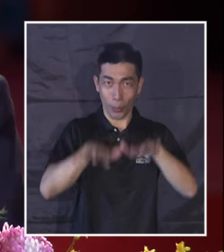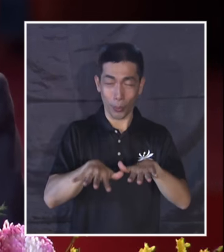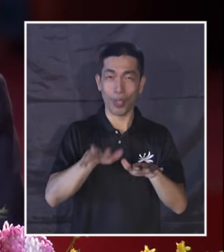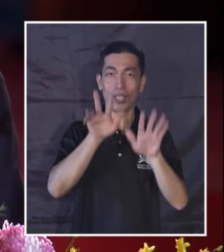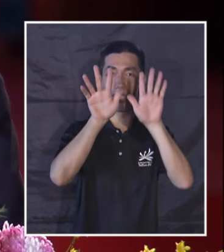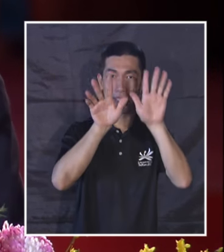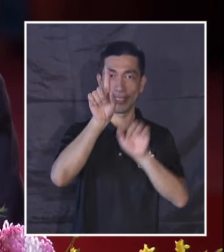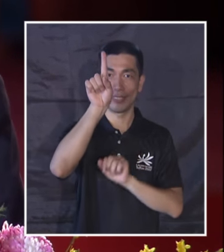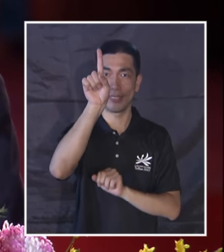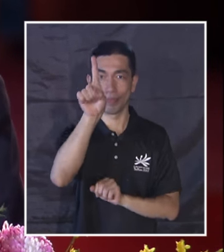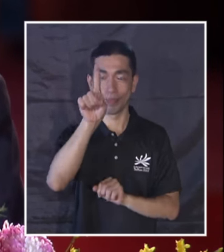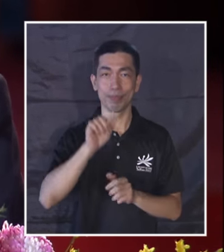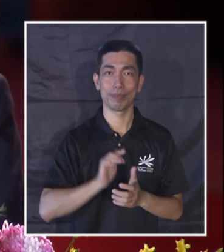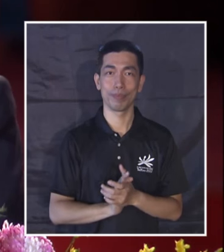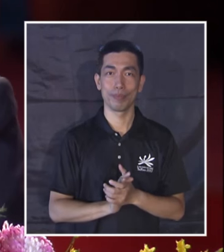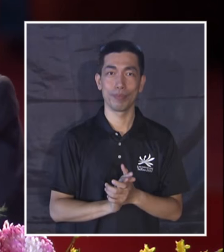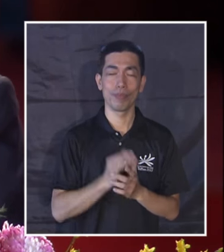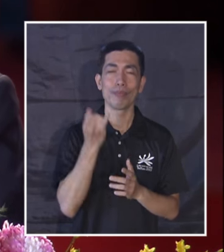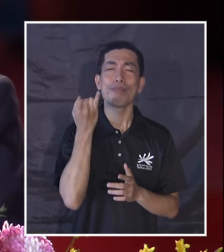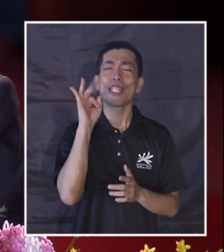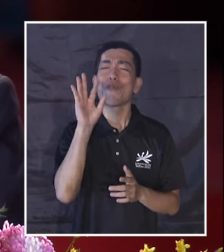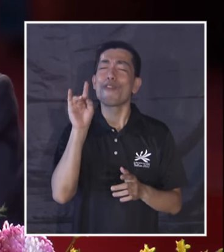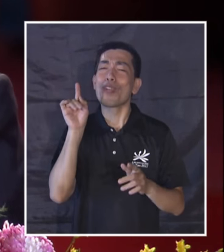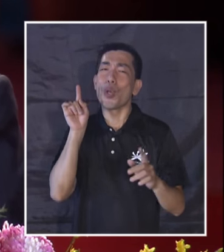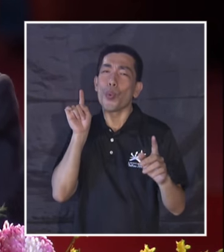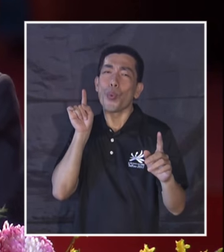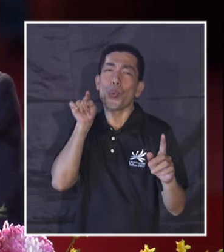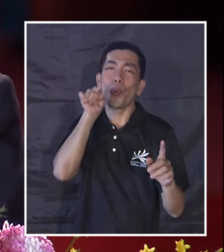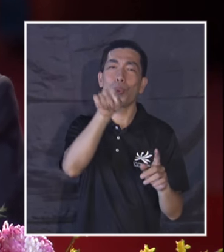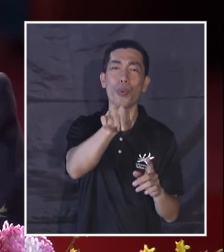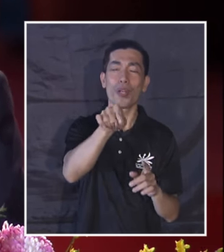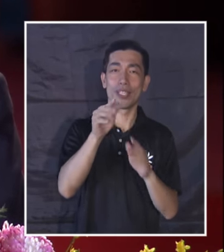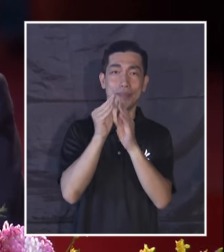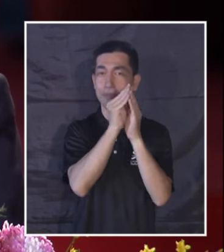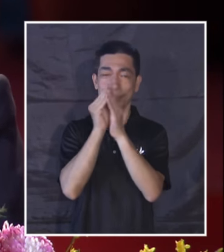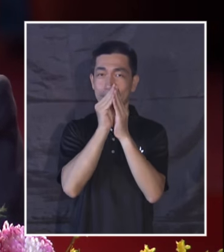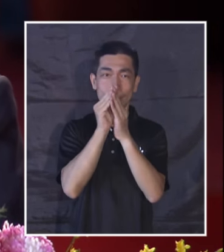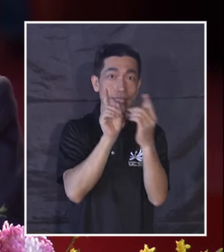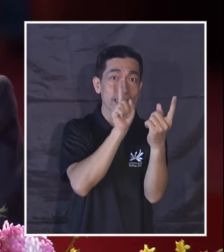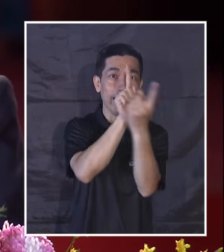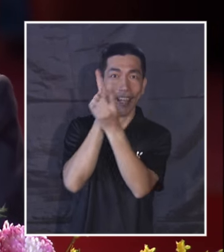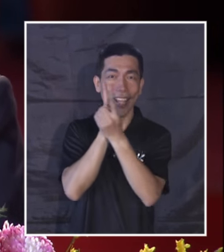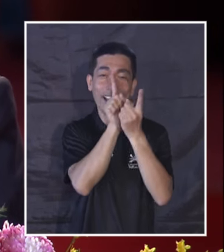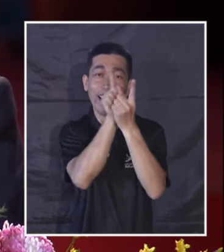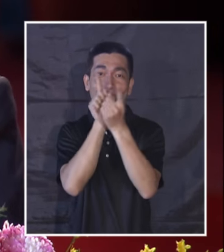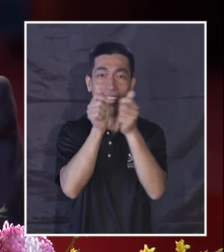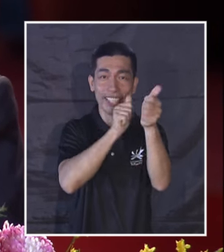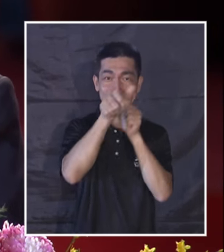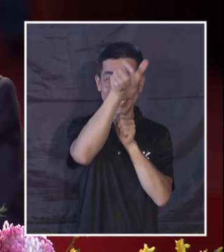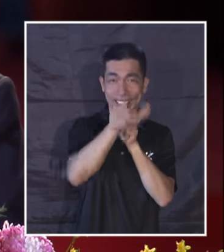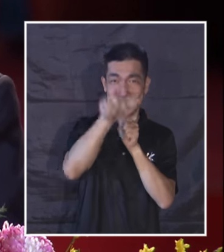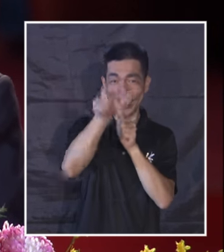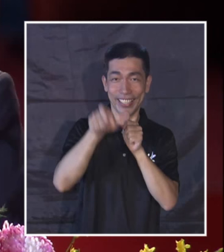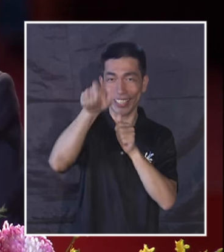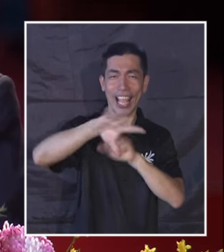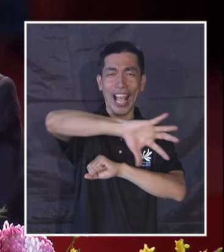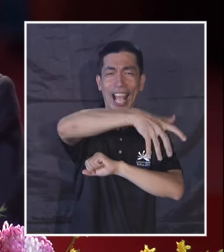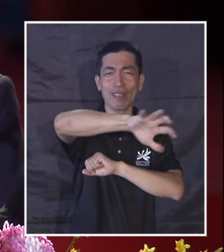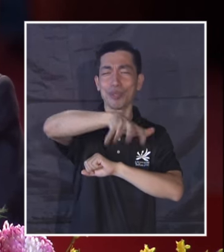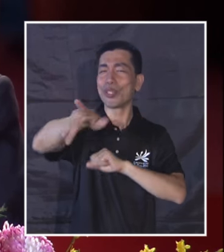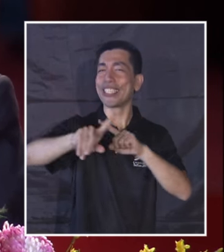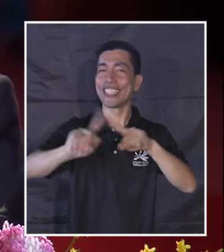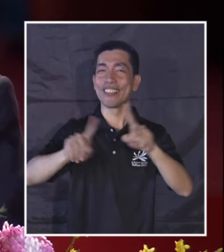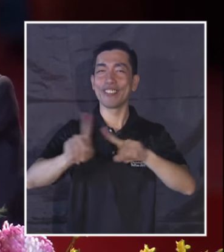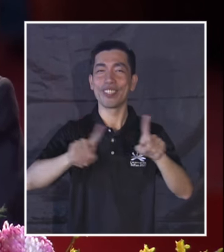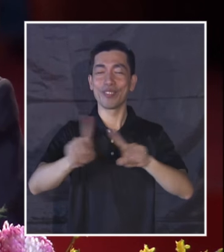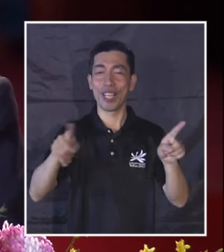园，如果你遇到来自各国的选手，不要忘了，我们是最友善热情的城市，欢迎